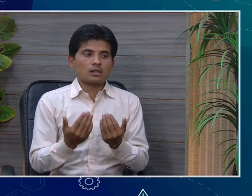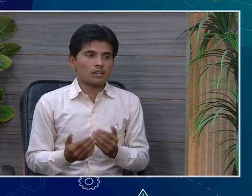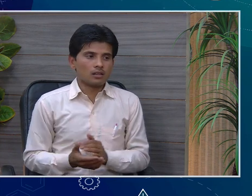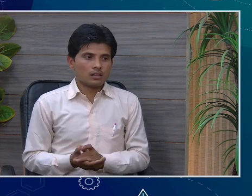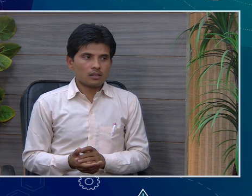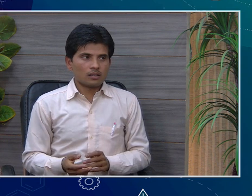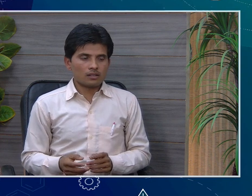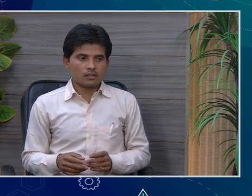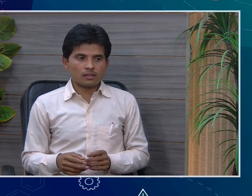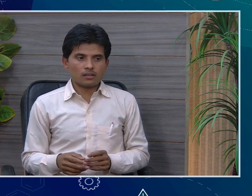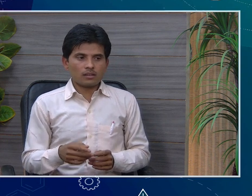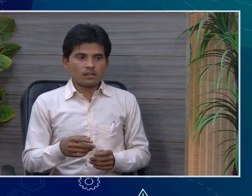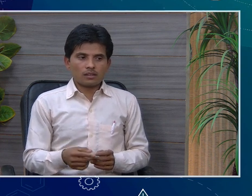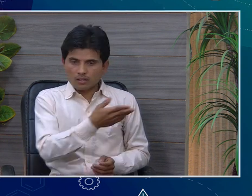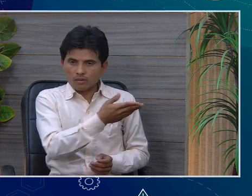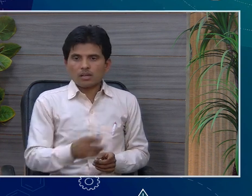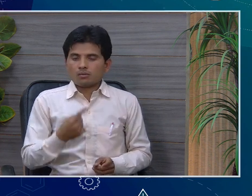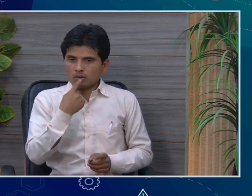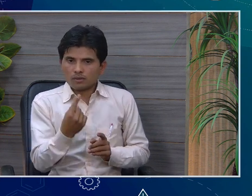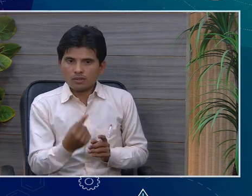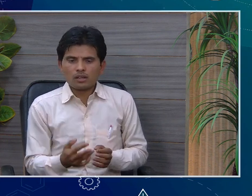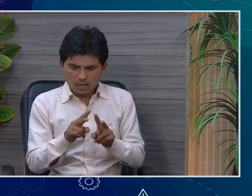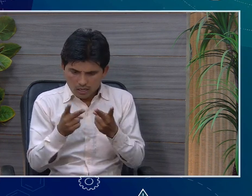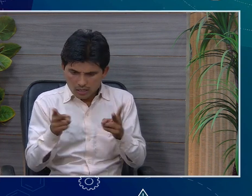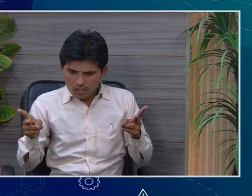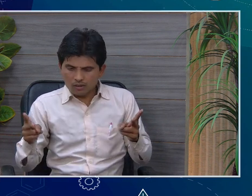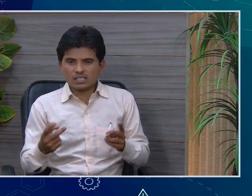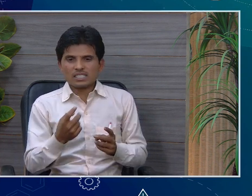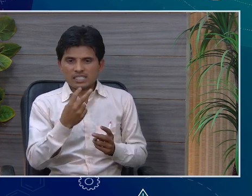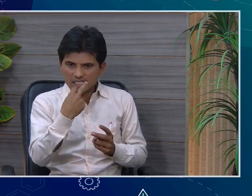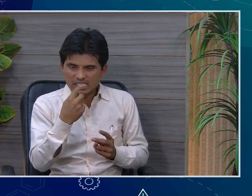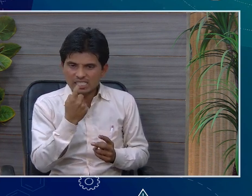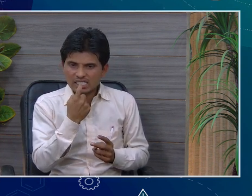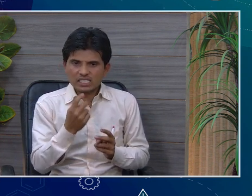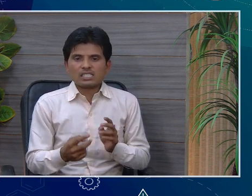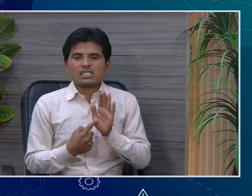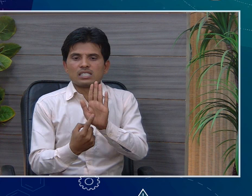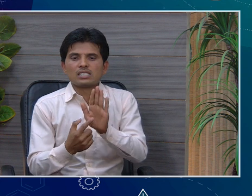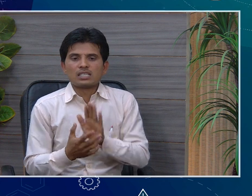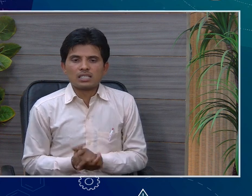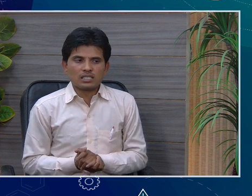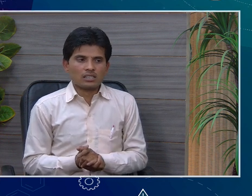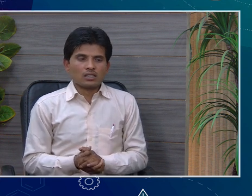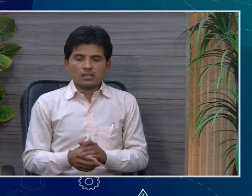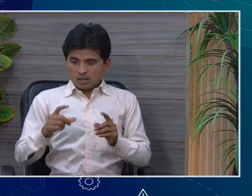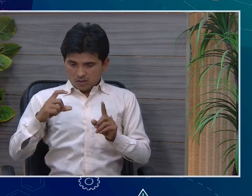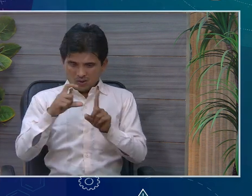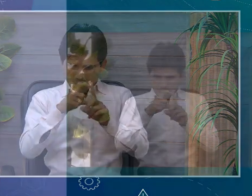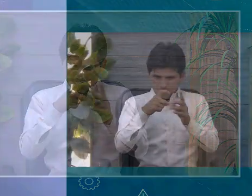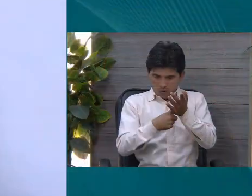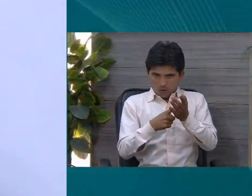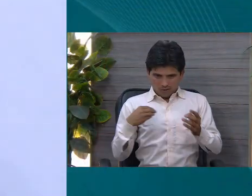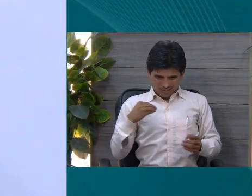लेकर आए फैंस के रूप में अलग अलग प्रकार के दांत है जो कि मिल जाते हैं अगर एक डॉक्टर के पास एक टीचर जाए या